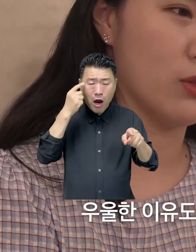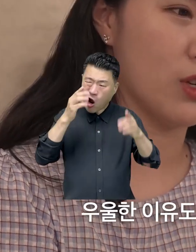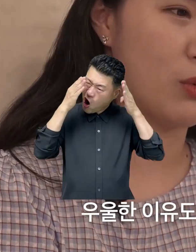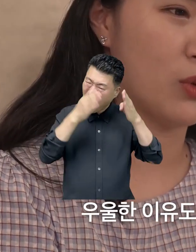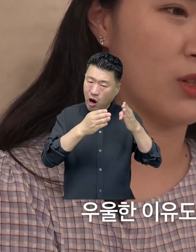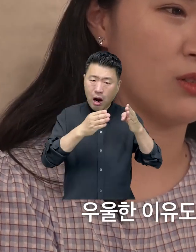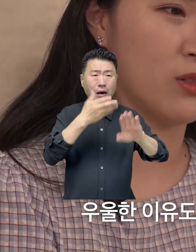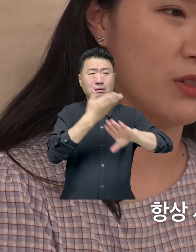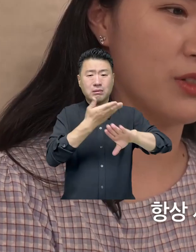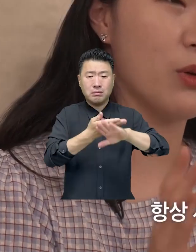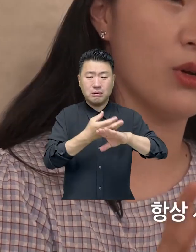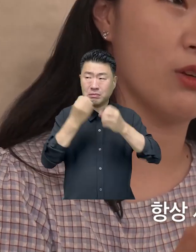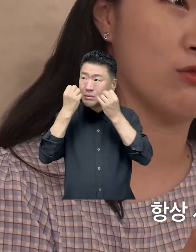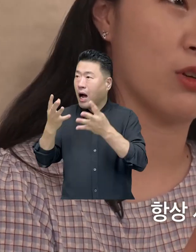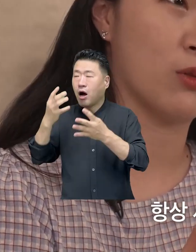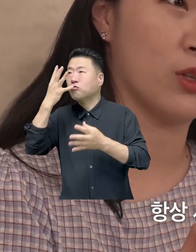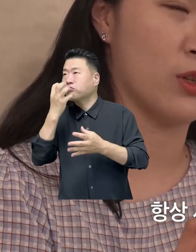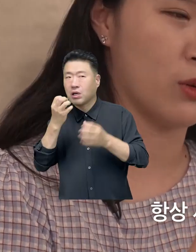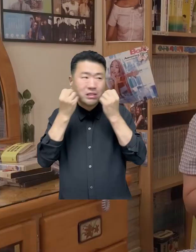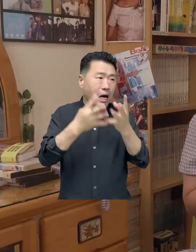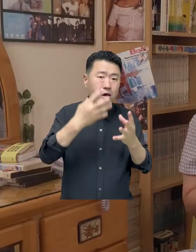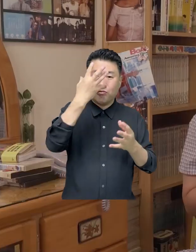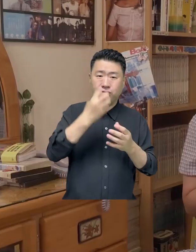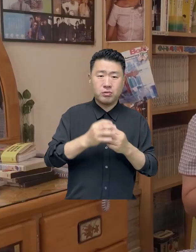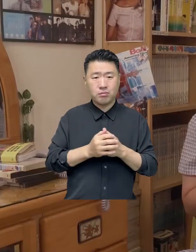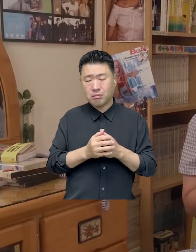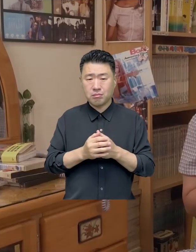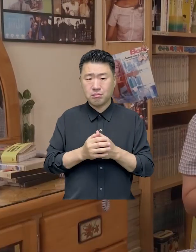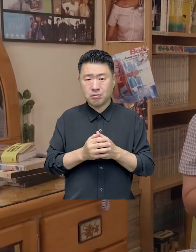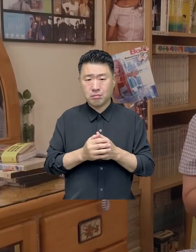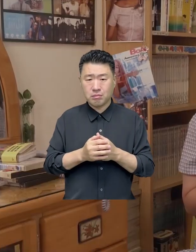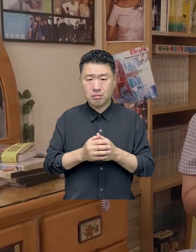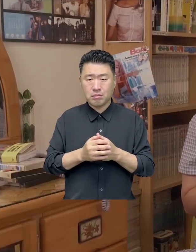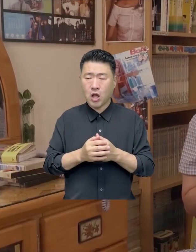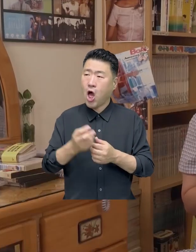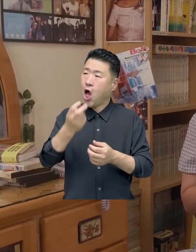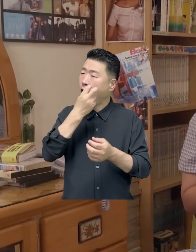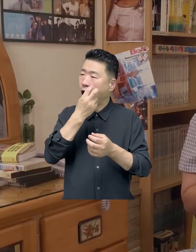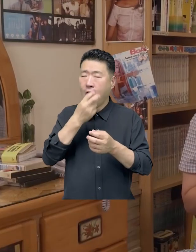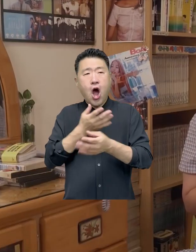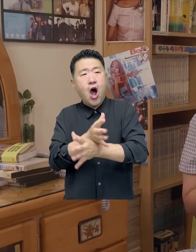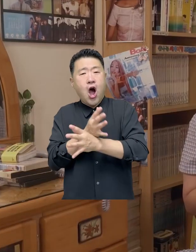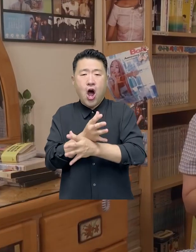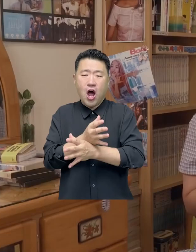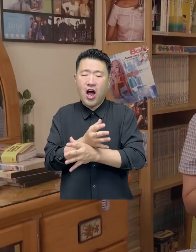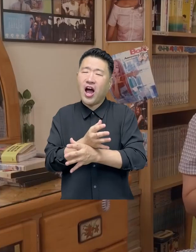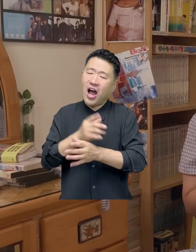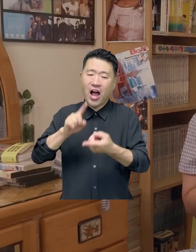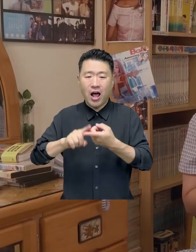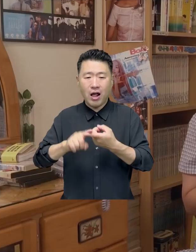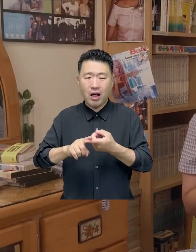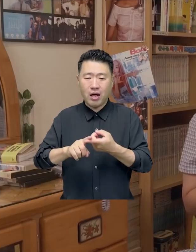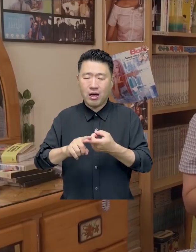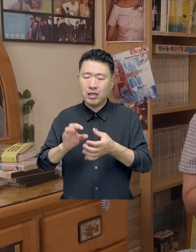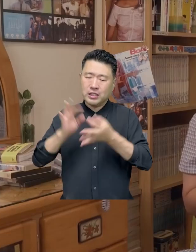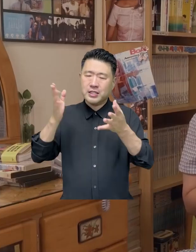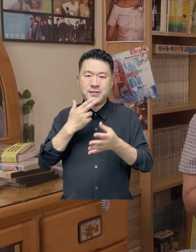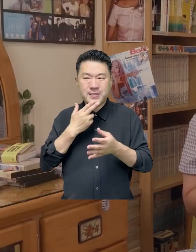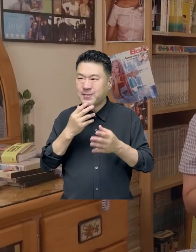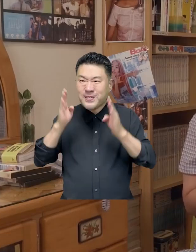깊게 파고든다기보다는 항상 새롭게 우울하거든요. 저 같은 경우는 항상 그 농담이랑 유머를 잃지 않으려고